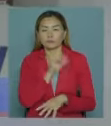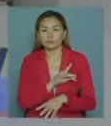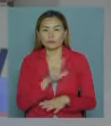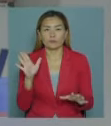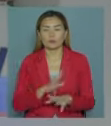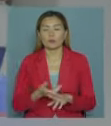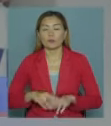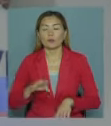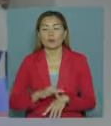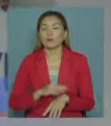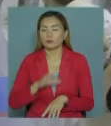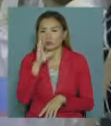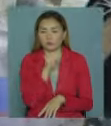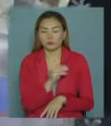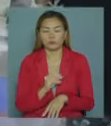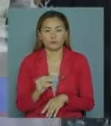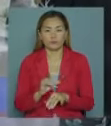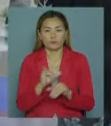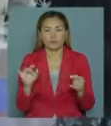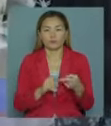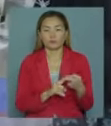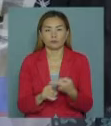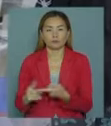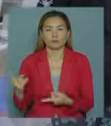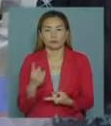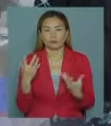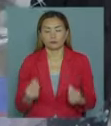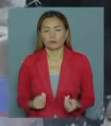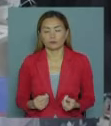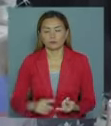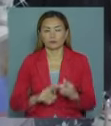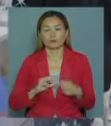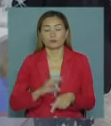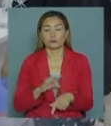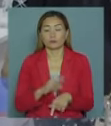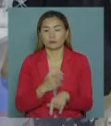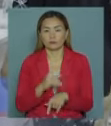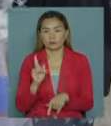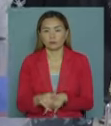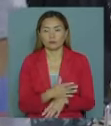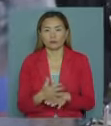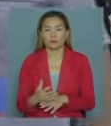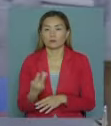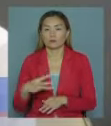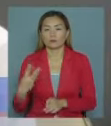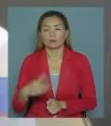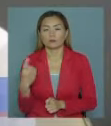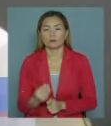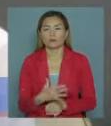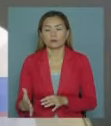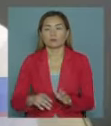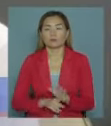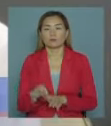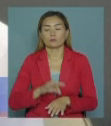воздуху. Больной способен распространять инфекцию с первых дней проявления симптомов и далее в течение 30 суток после